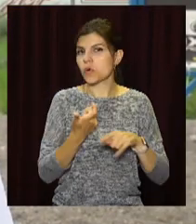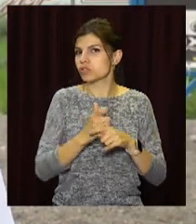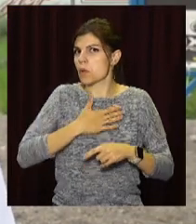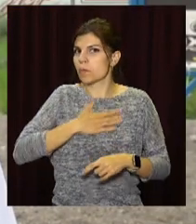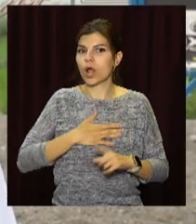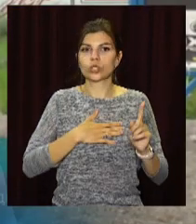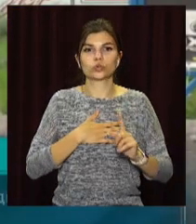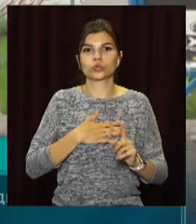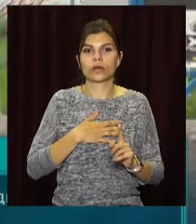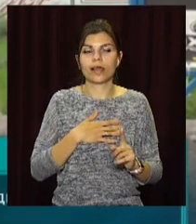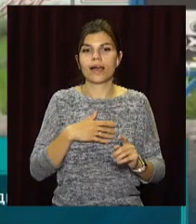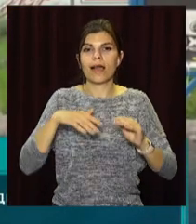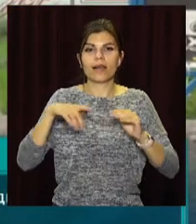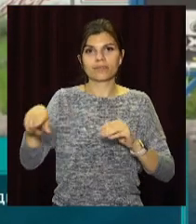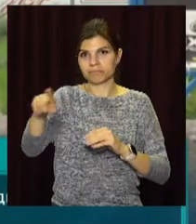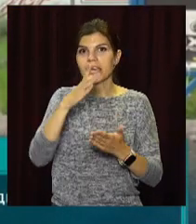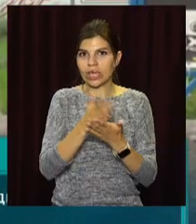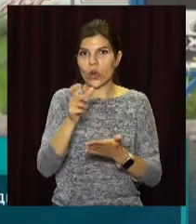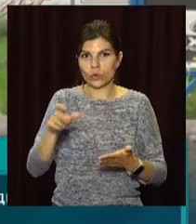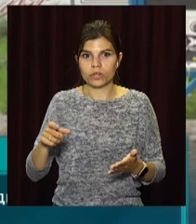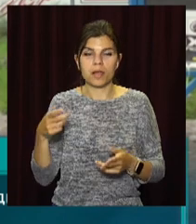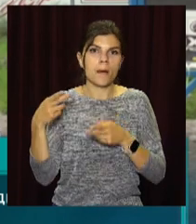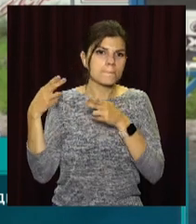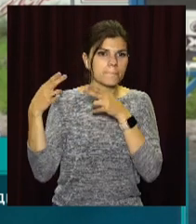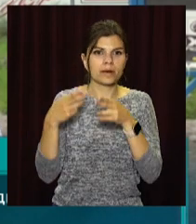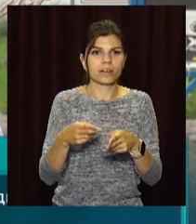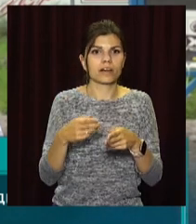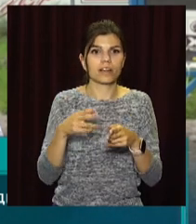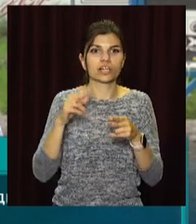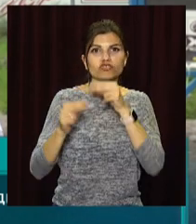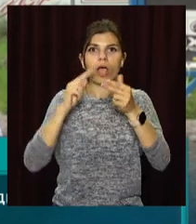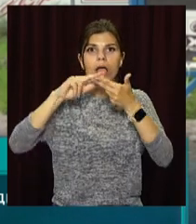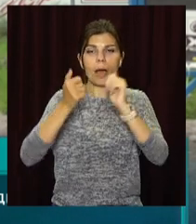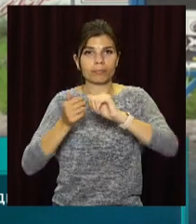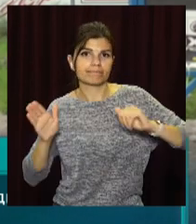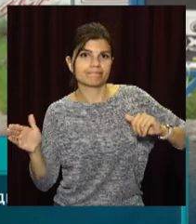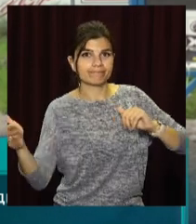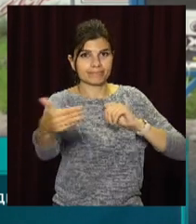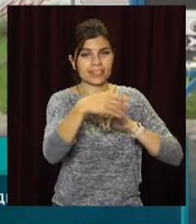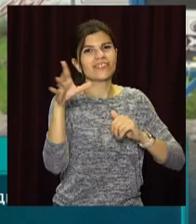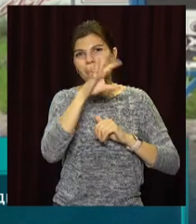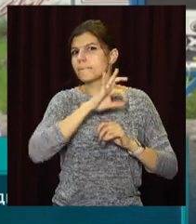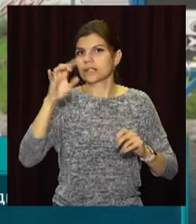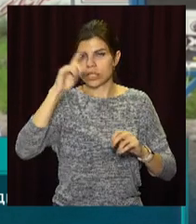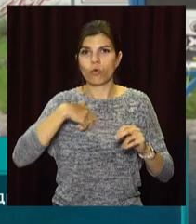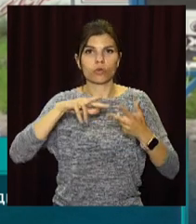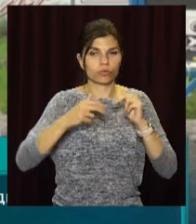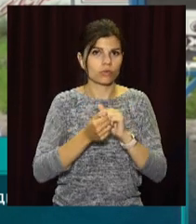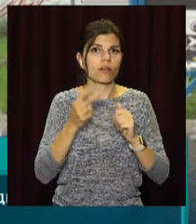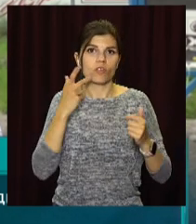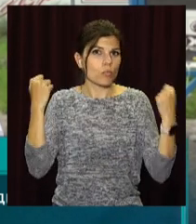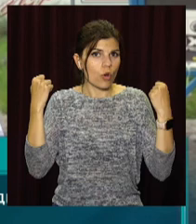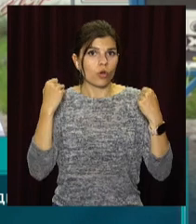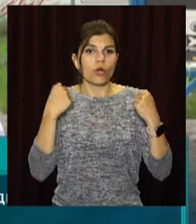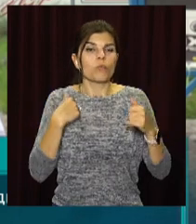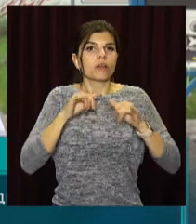що хлопці їхали через іменно Кам'янське. Все прекрасно знают, что город у нас спортивный,